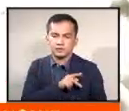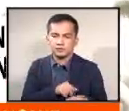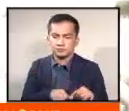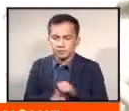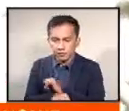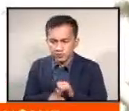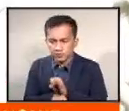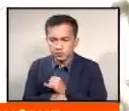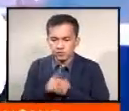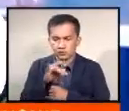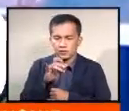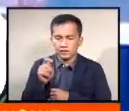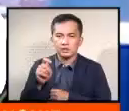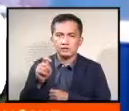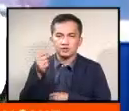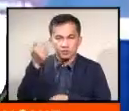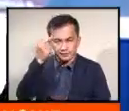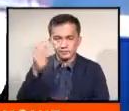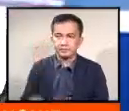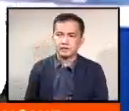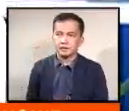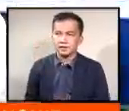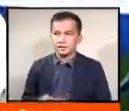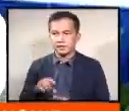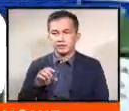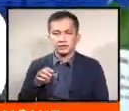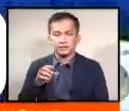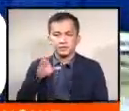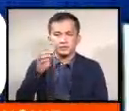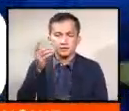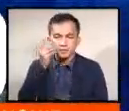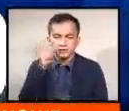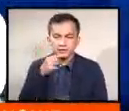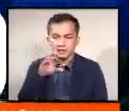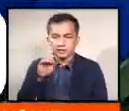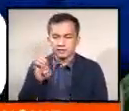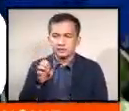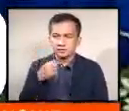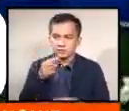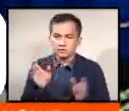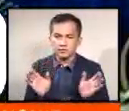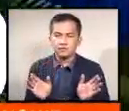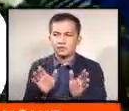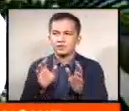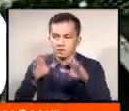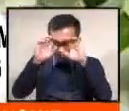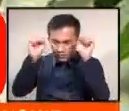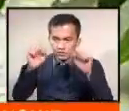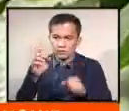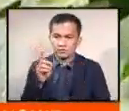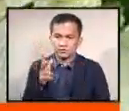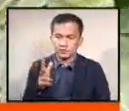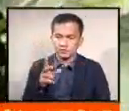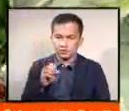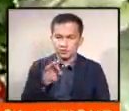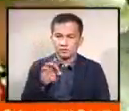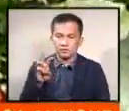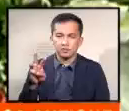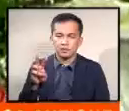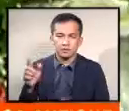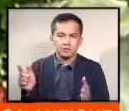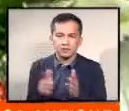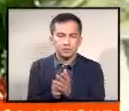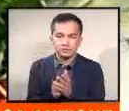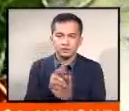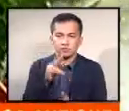of the Kuwaiti government. Ang kaso ni De Mafelis, ang isa sa mga nagtulak para magpatupad si Pangulong Duterte ng OFW deployment